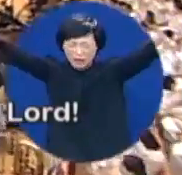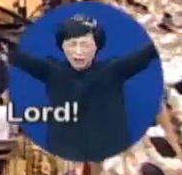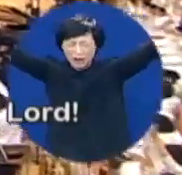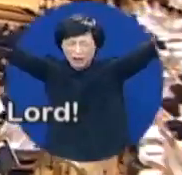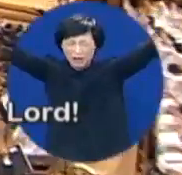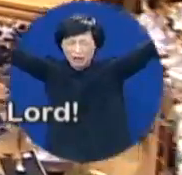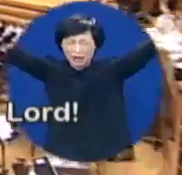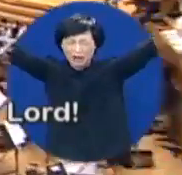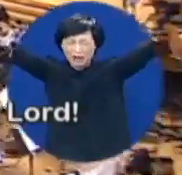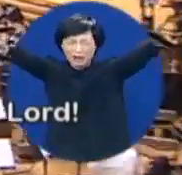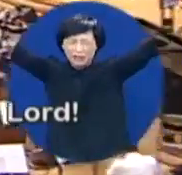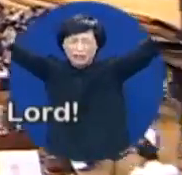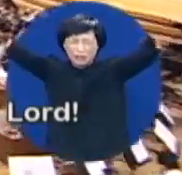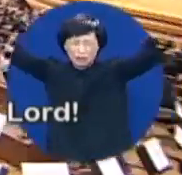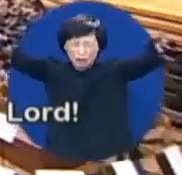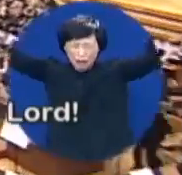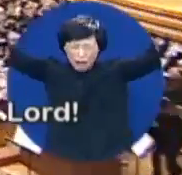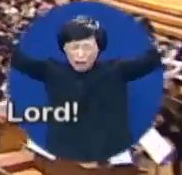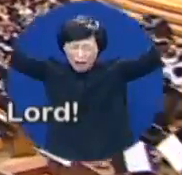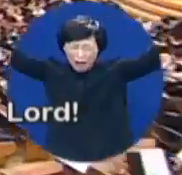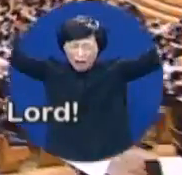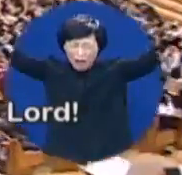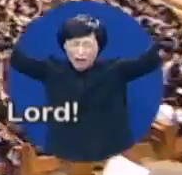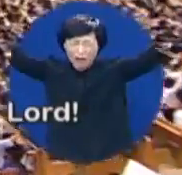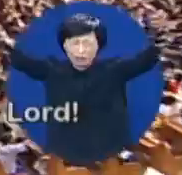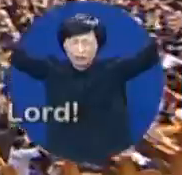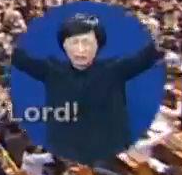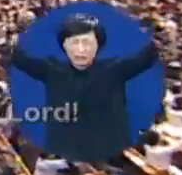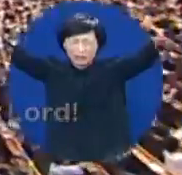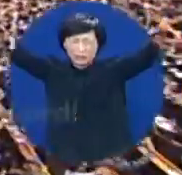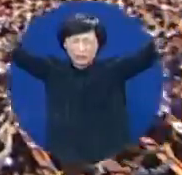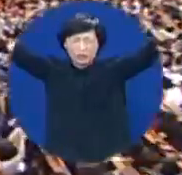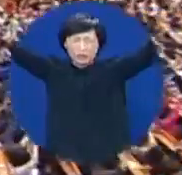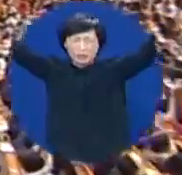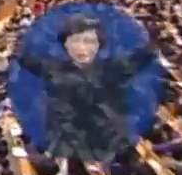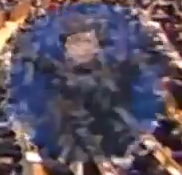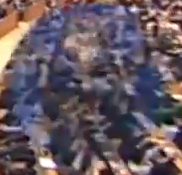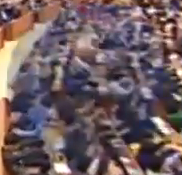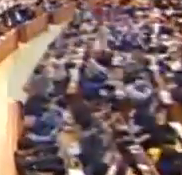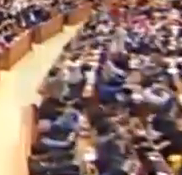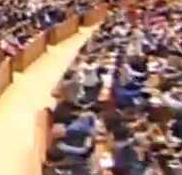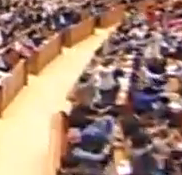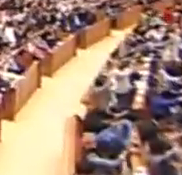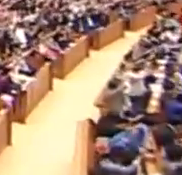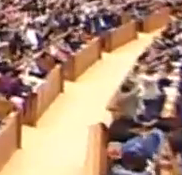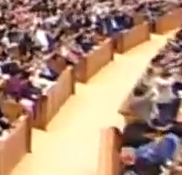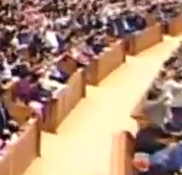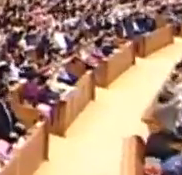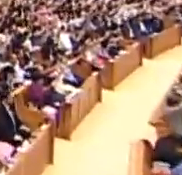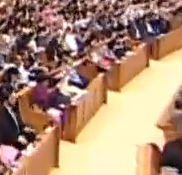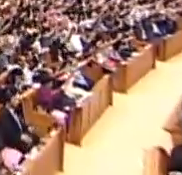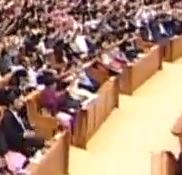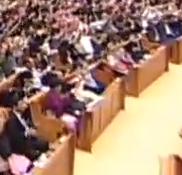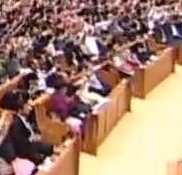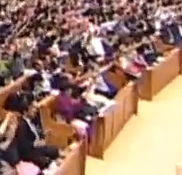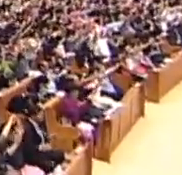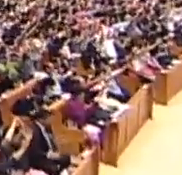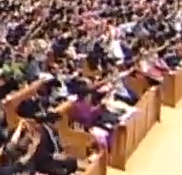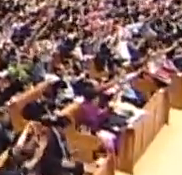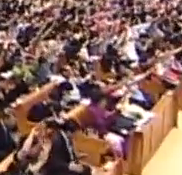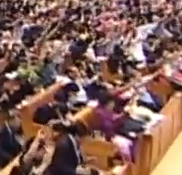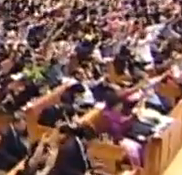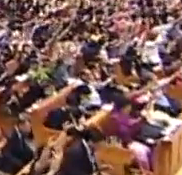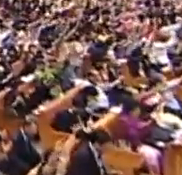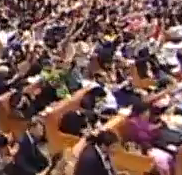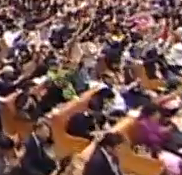주여 주여 예수 안에 행복한 가정 되게 하시옵소서. 감사와 예수